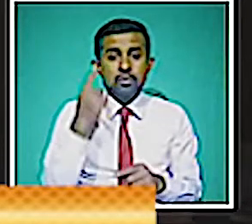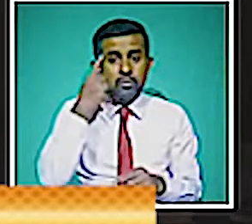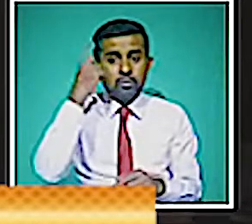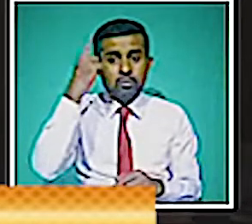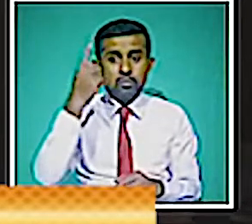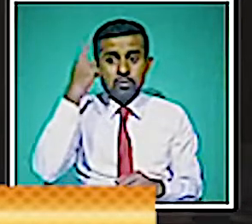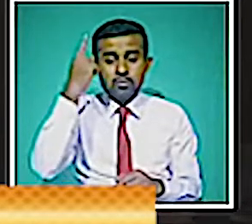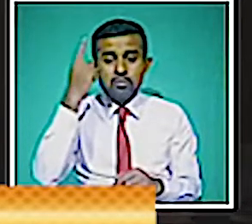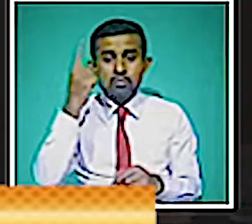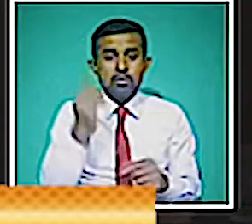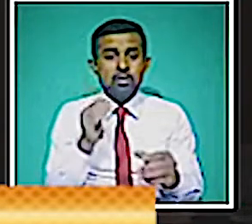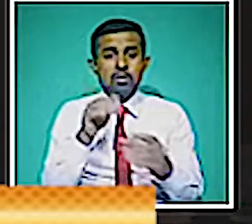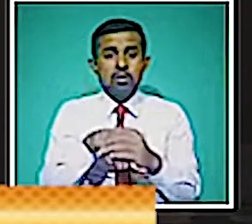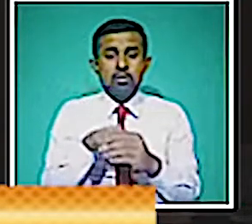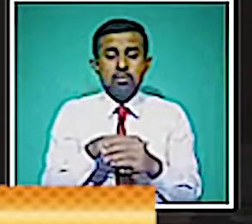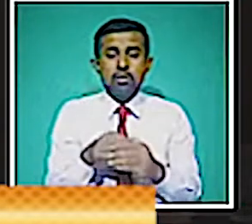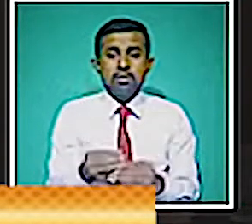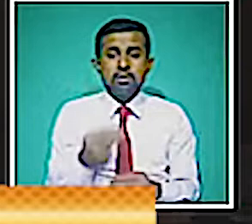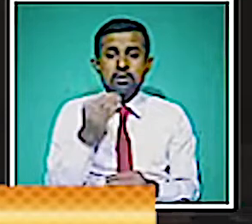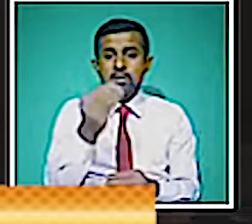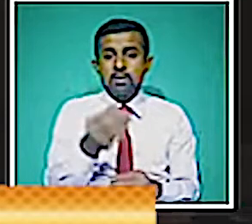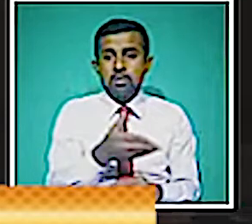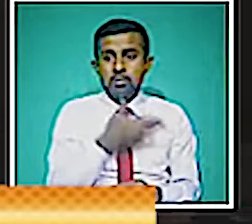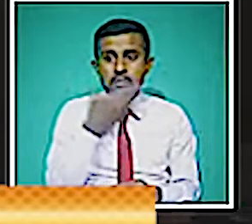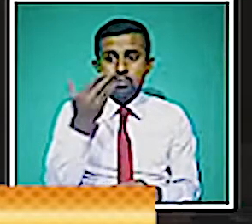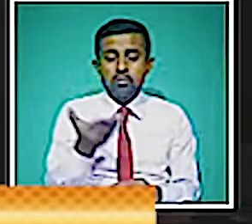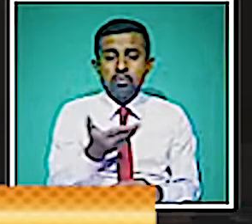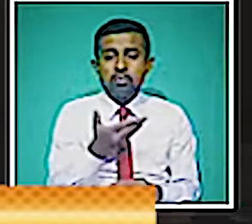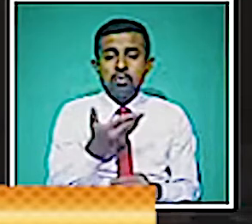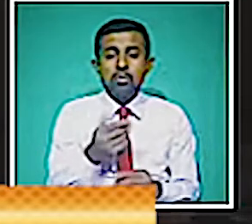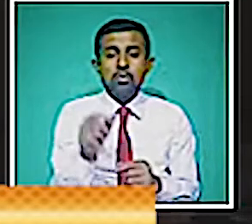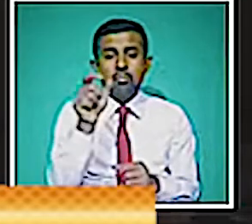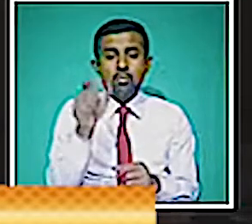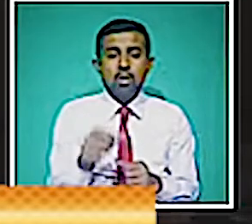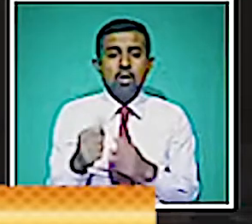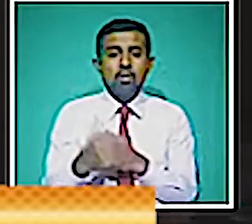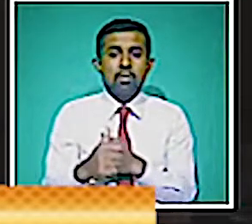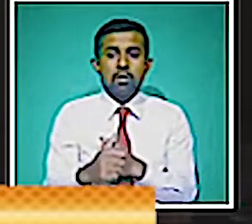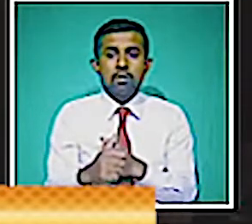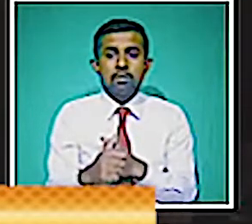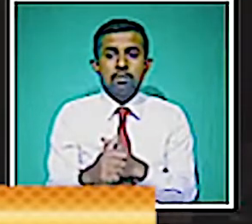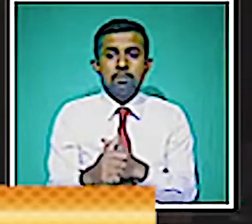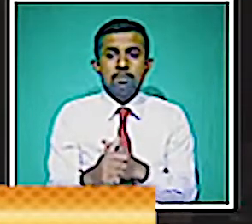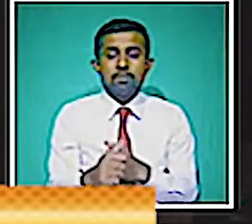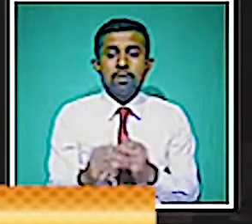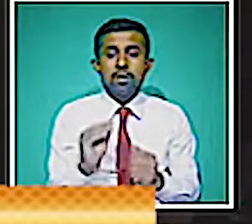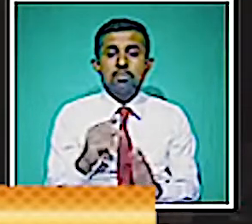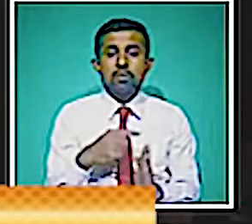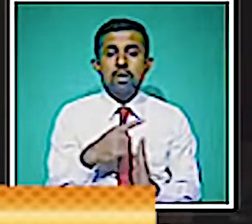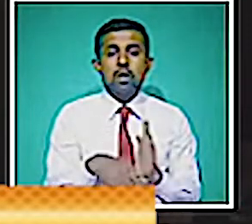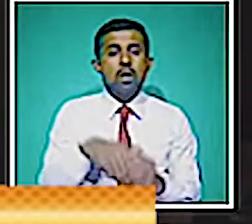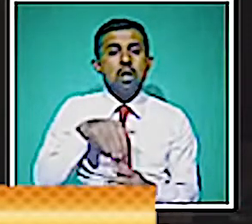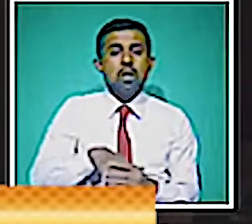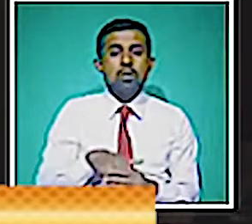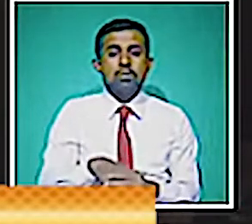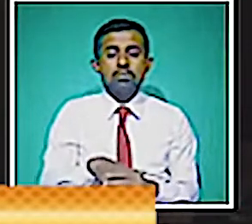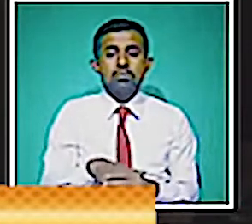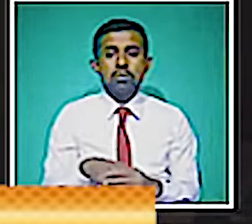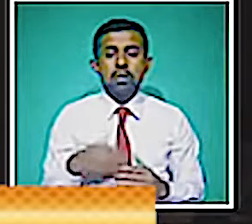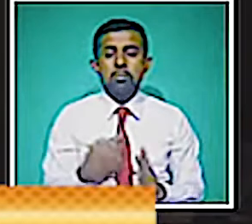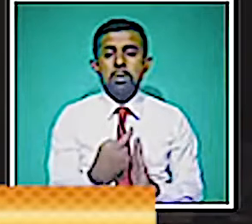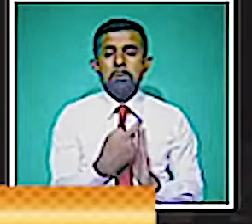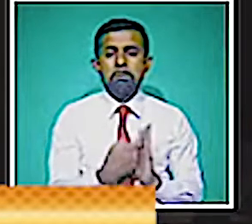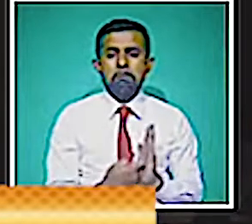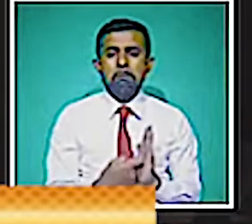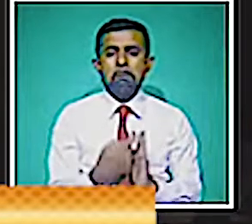அவர்களுடைய மனிதநேய செயல்பாடுகளையும் அதிகரித்திருக்கிறது. ஆனால் இலங்கையை பொறுத்தவரை இலங்கையிலே அடிக்கடி கல்வியினுடைய கொள்கைகள் மாற்றப்பட்டுக்